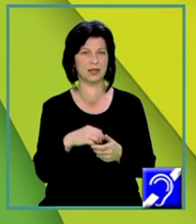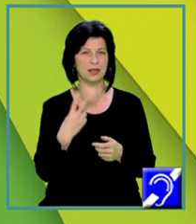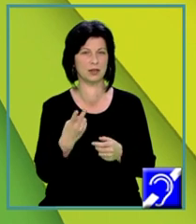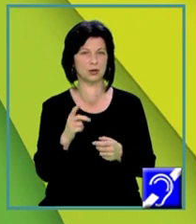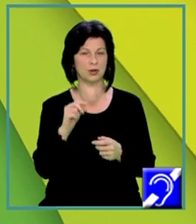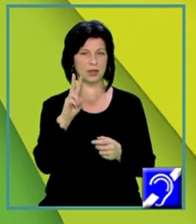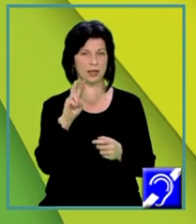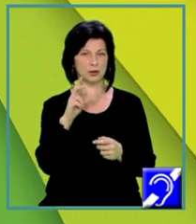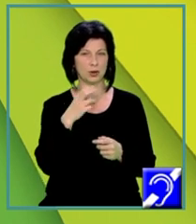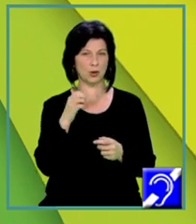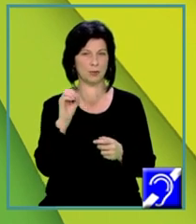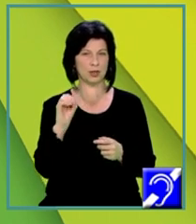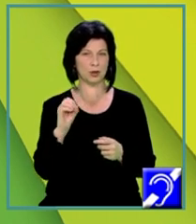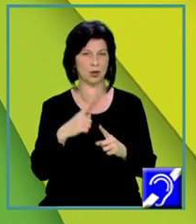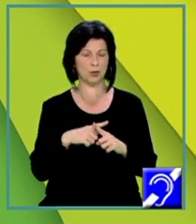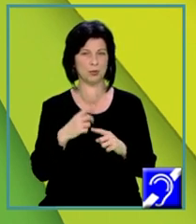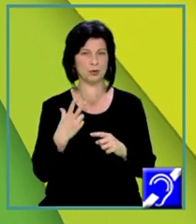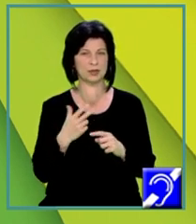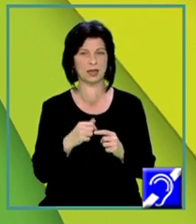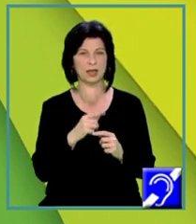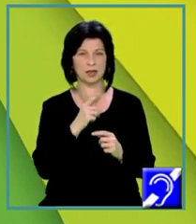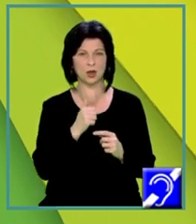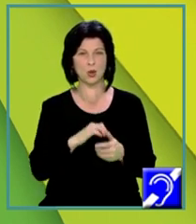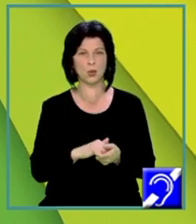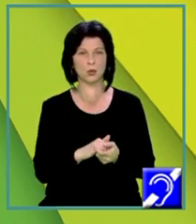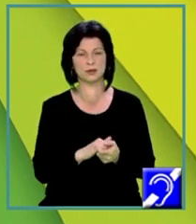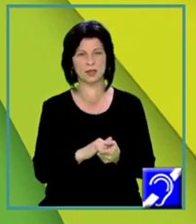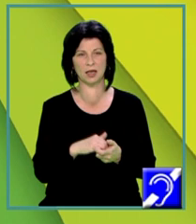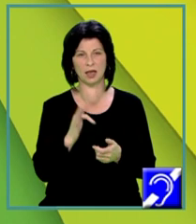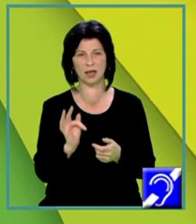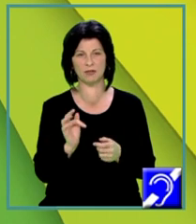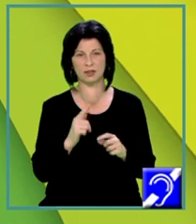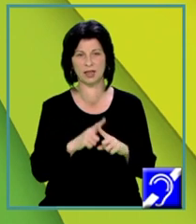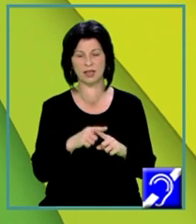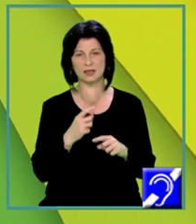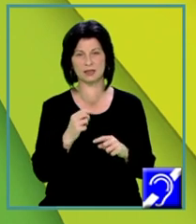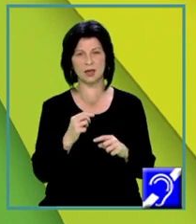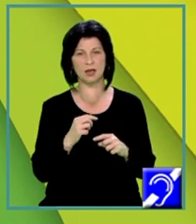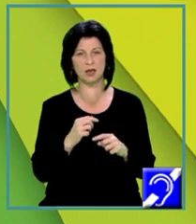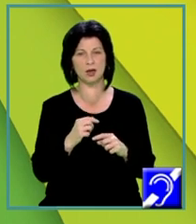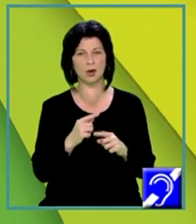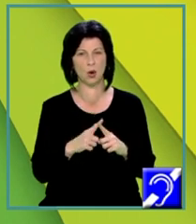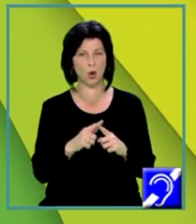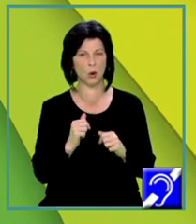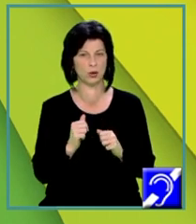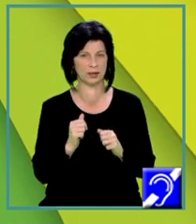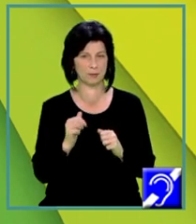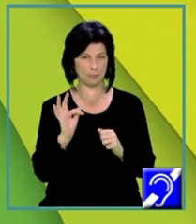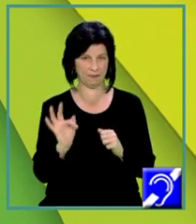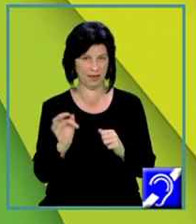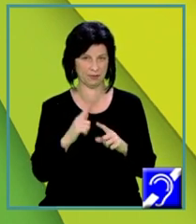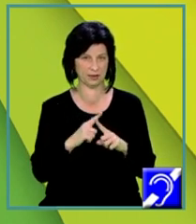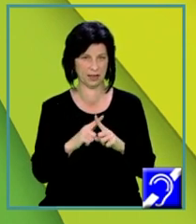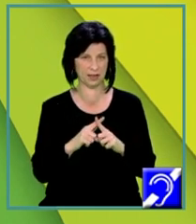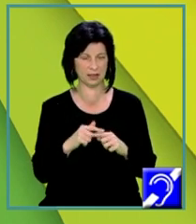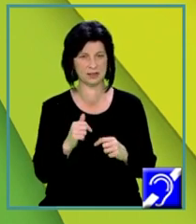2009 plus trei adică f de x ori x de 2009 face doi la 2009 mai exact de la